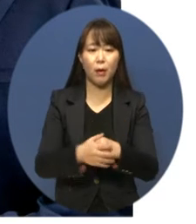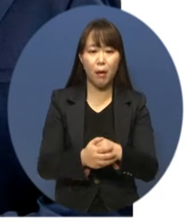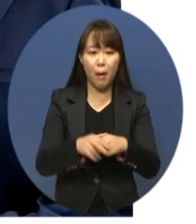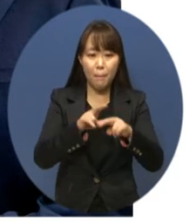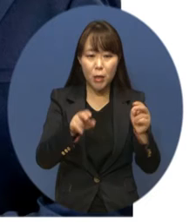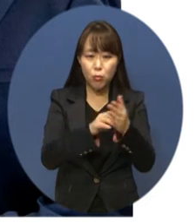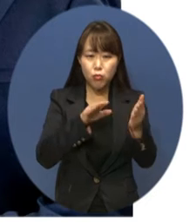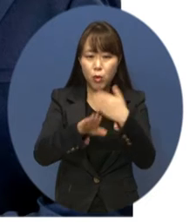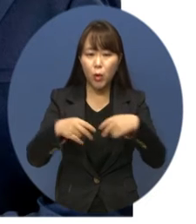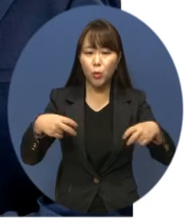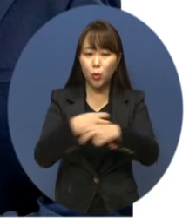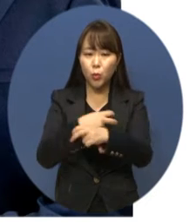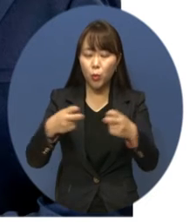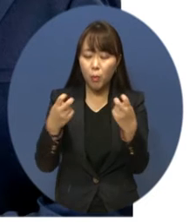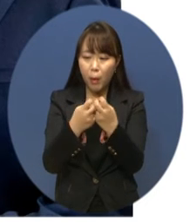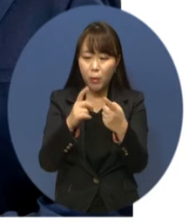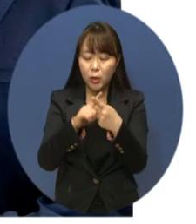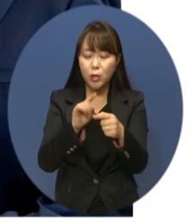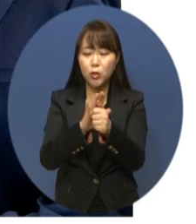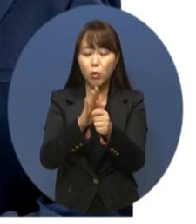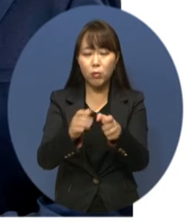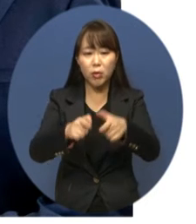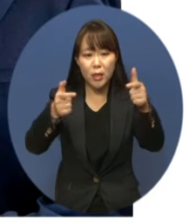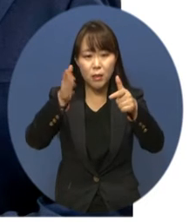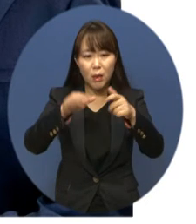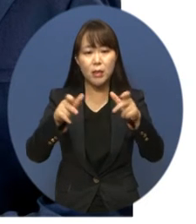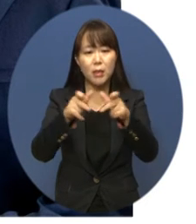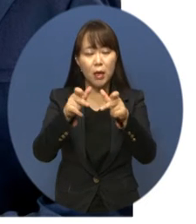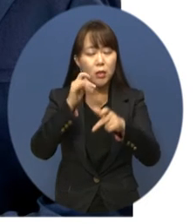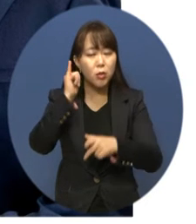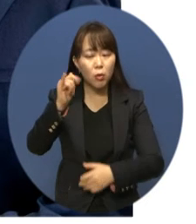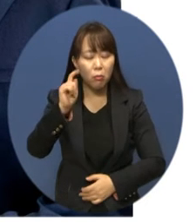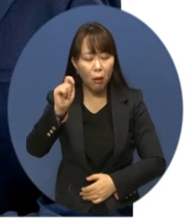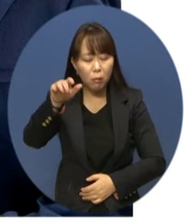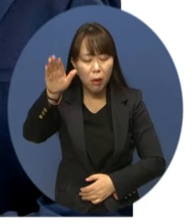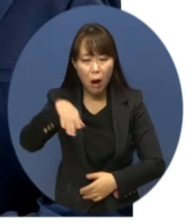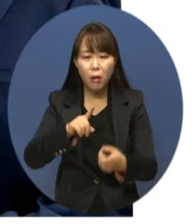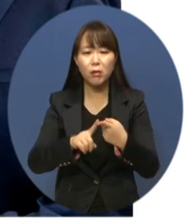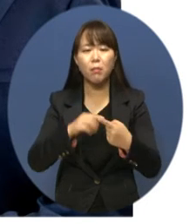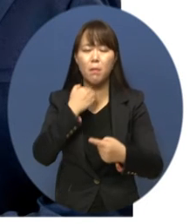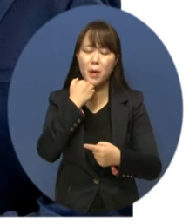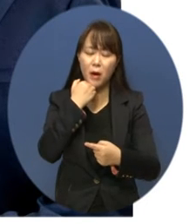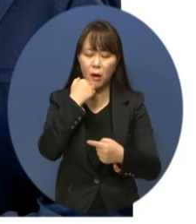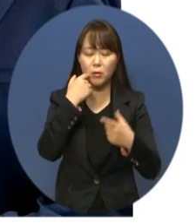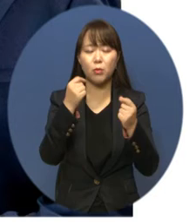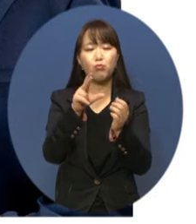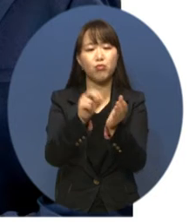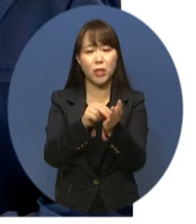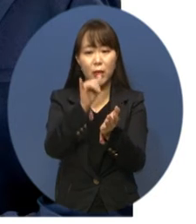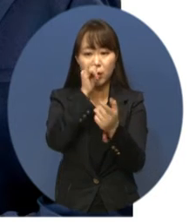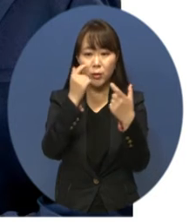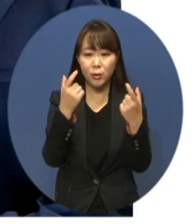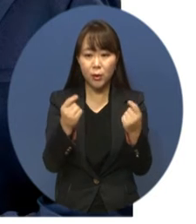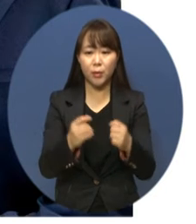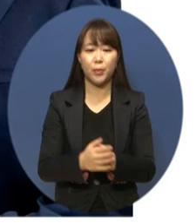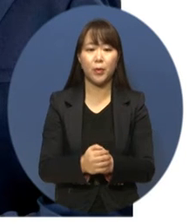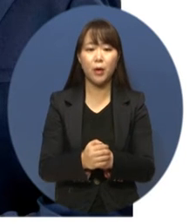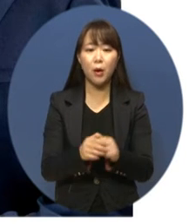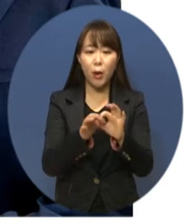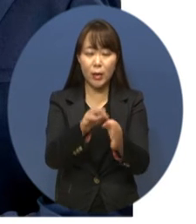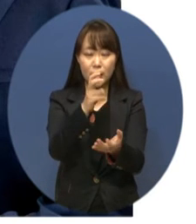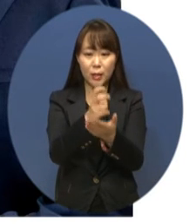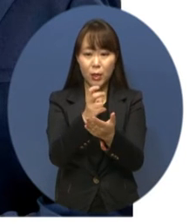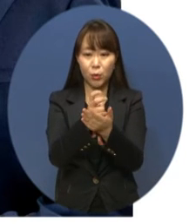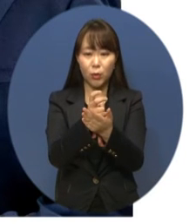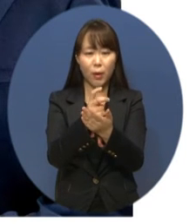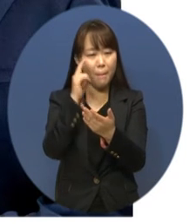이유 그 통 수단 지원을 늘려 쓰나 장애인 콜택시 대기시간이 길어 지는 등의 문제가 발생한 만큼 해당 채도를